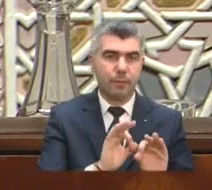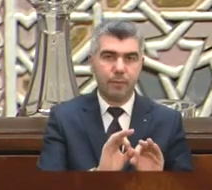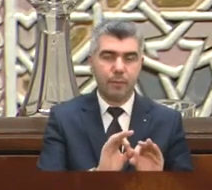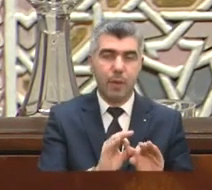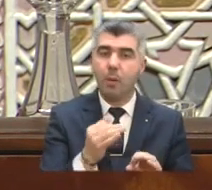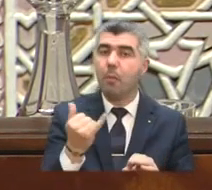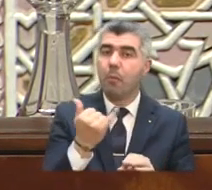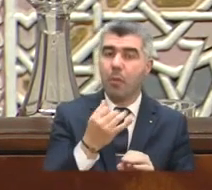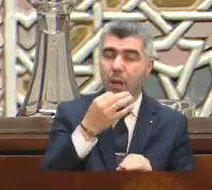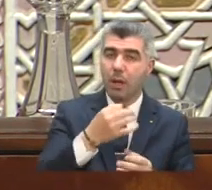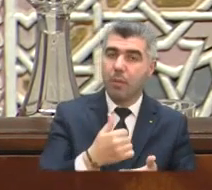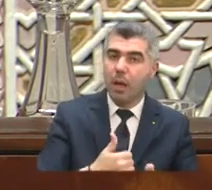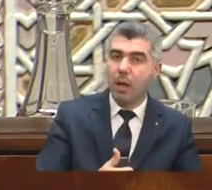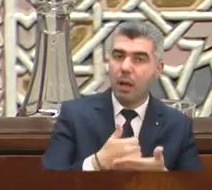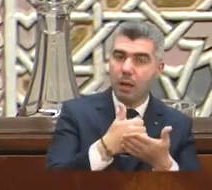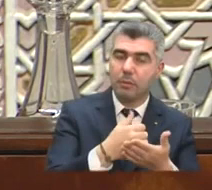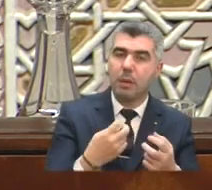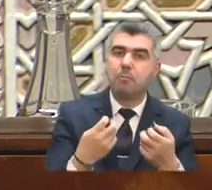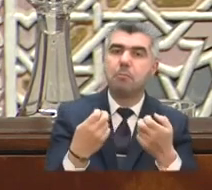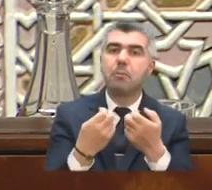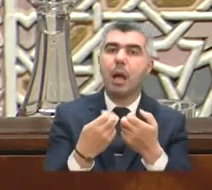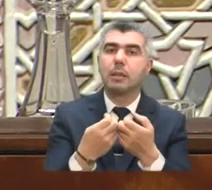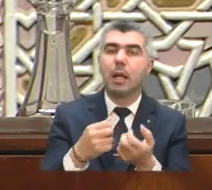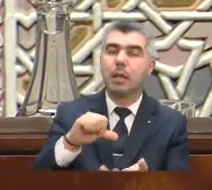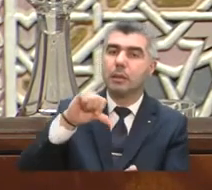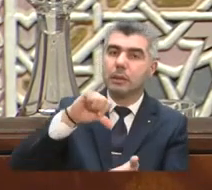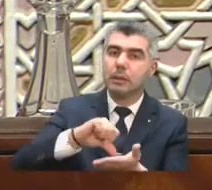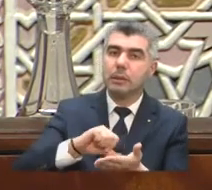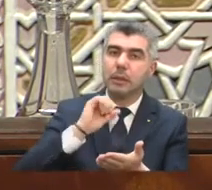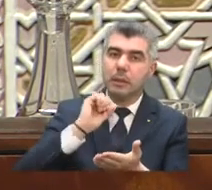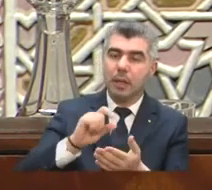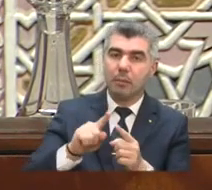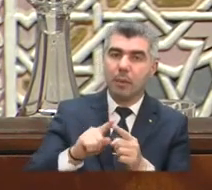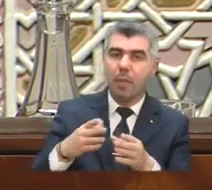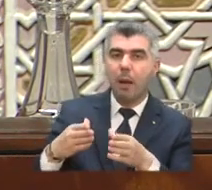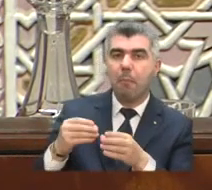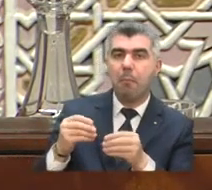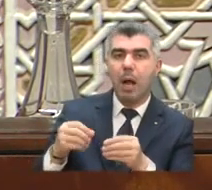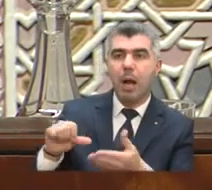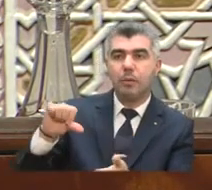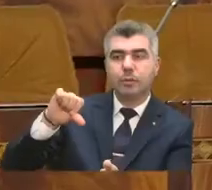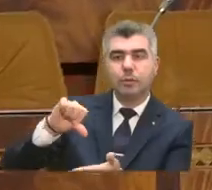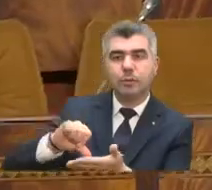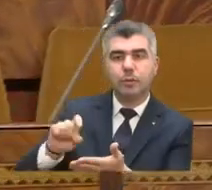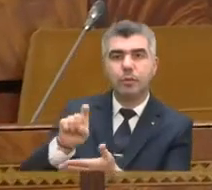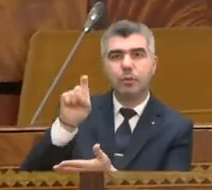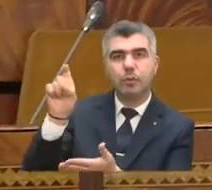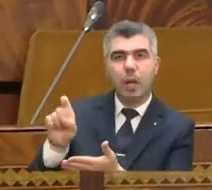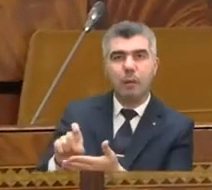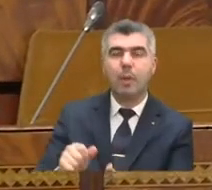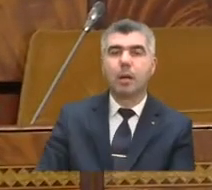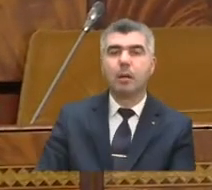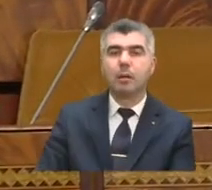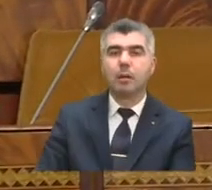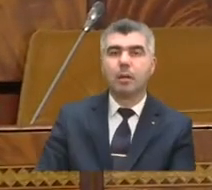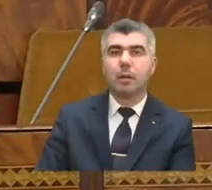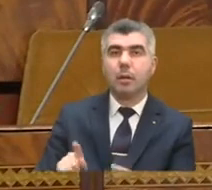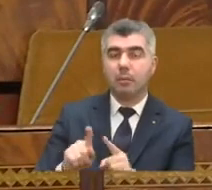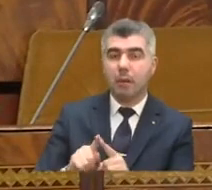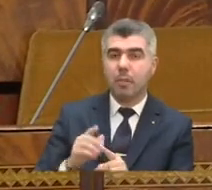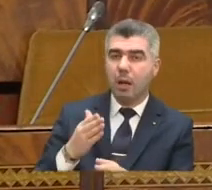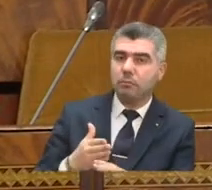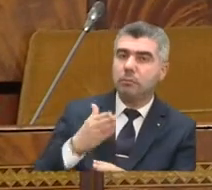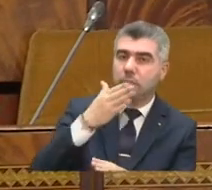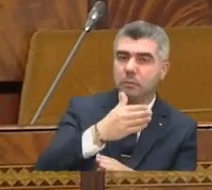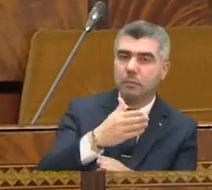ديال الموارد البشريه. كنعطي المثال ديال المركز الصحي حربيل طمنصورت المتواجد بجامعه حربيل، وما فيها باش السيد الوزير الزياره ديالكم اللي